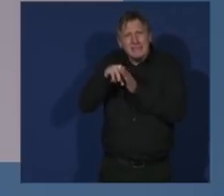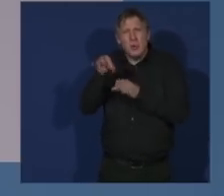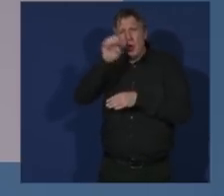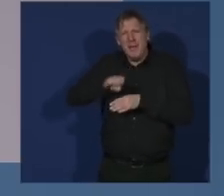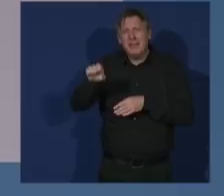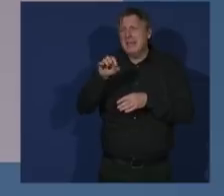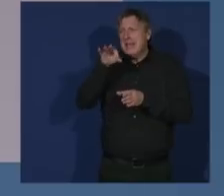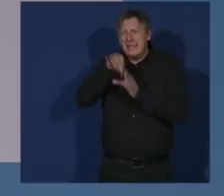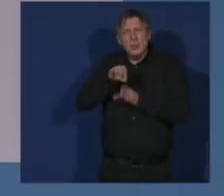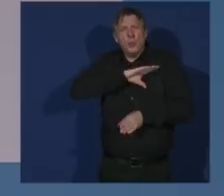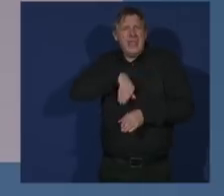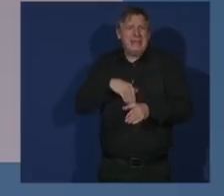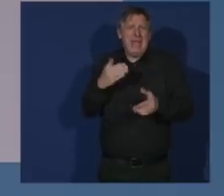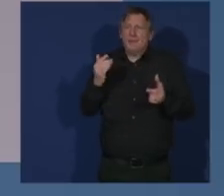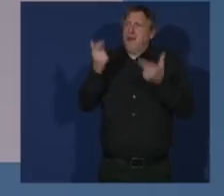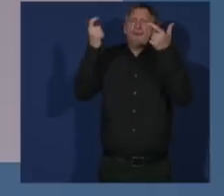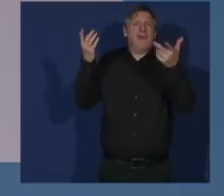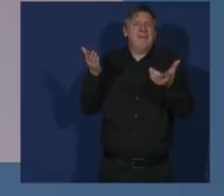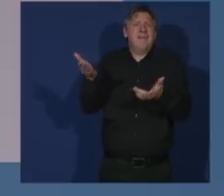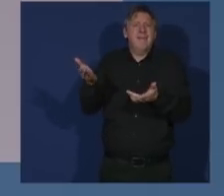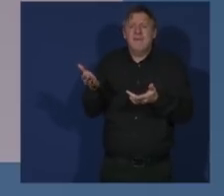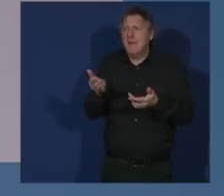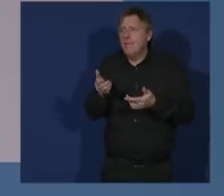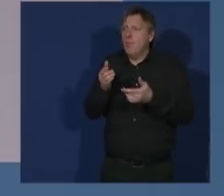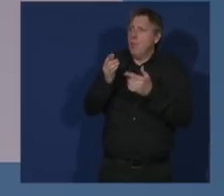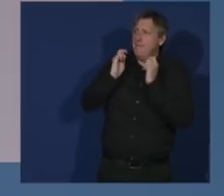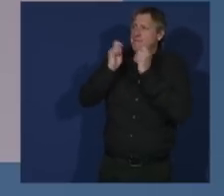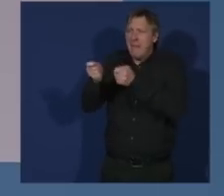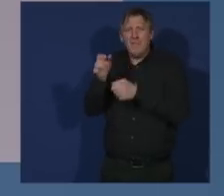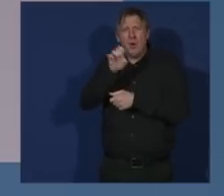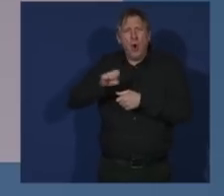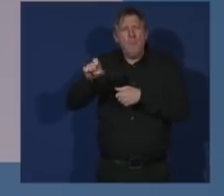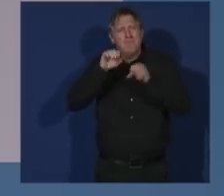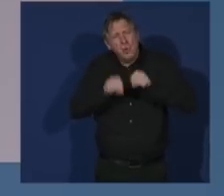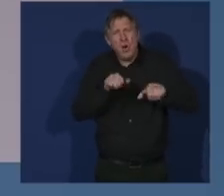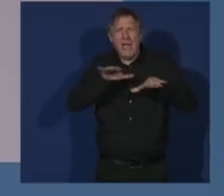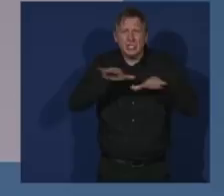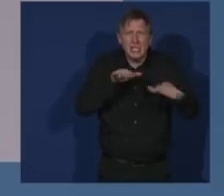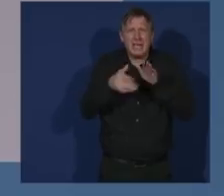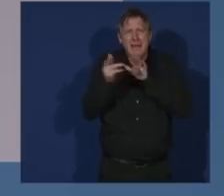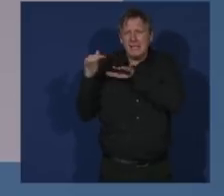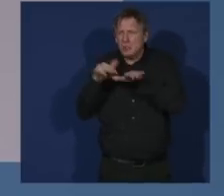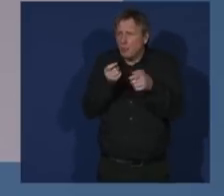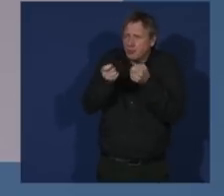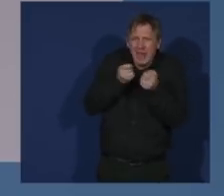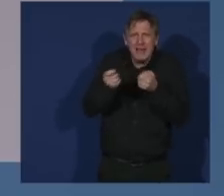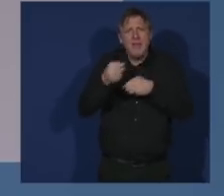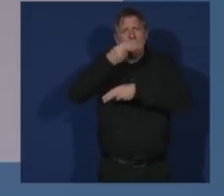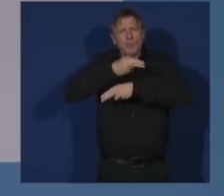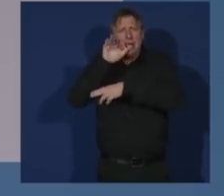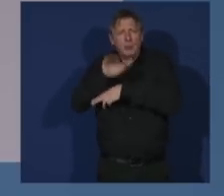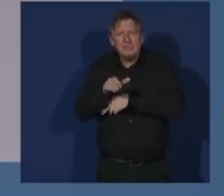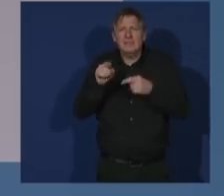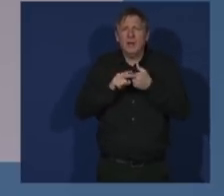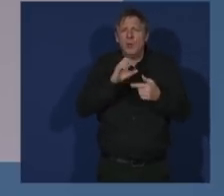à l'Europe les moyens d'agir en matière d'immigration, en matière de protection de nos frontières, en matière de numérique,